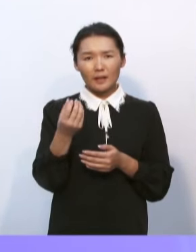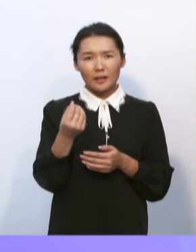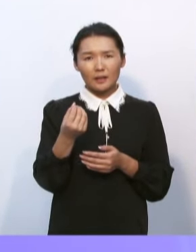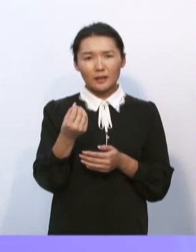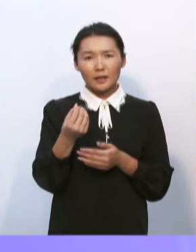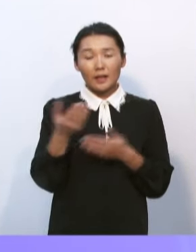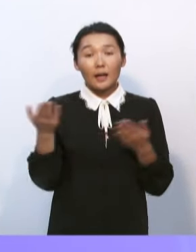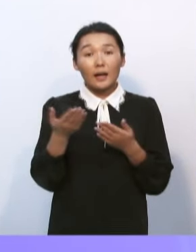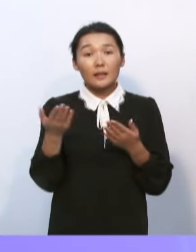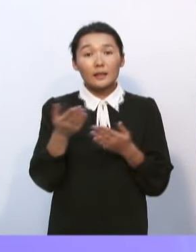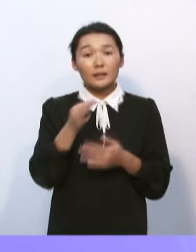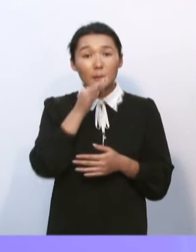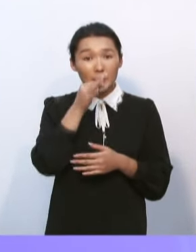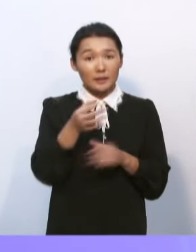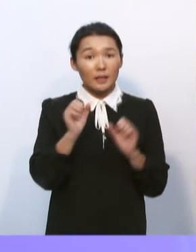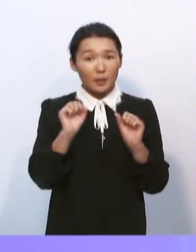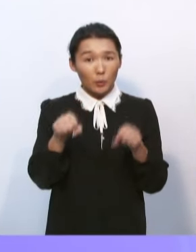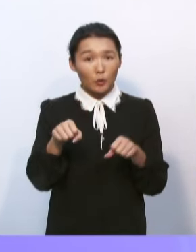деп айтсаңар болот?